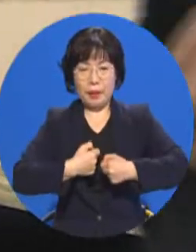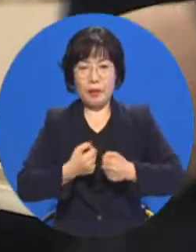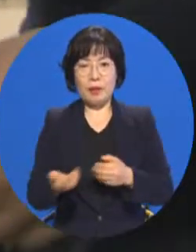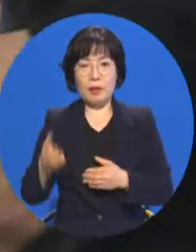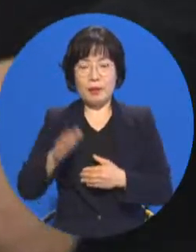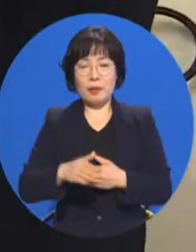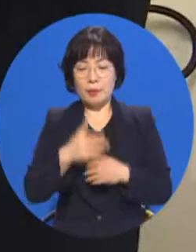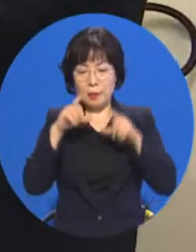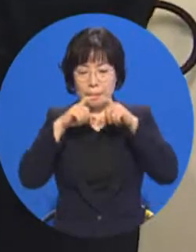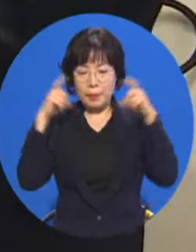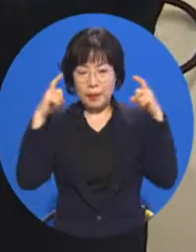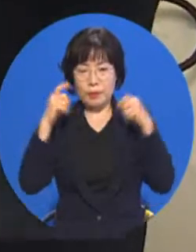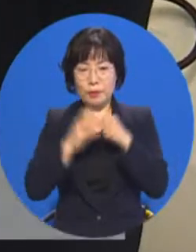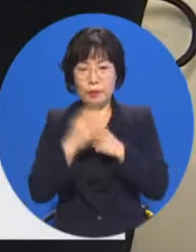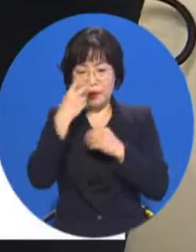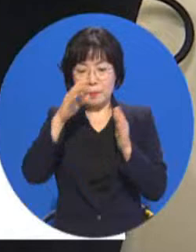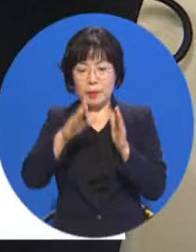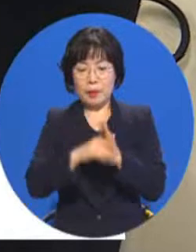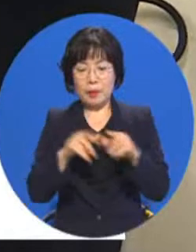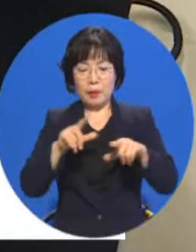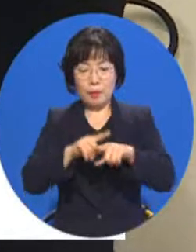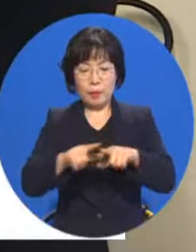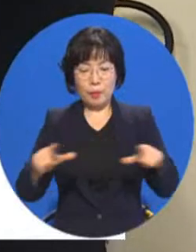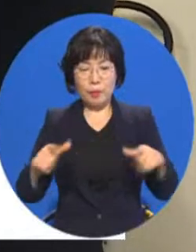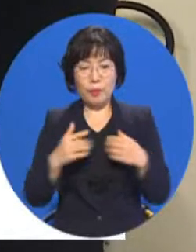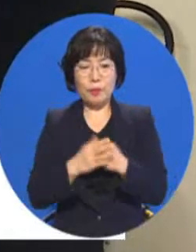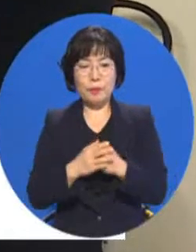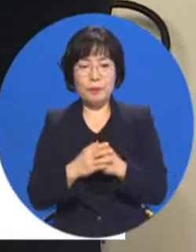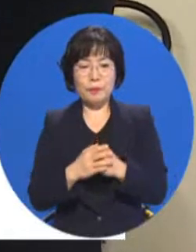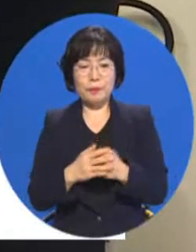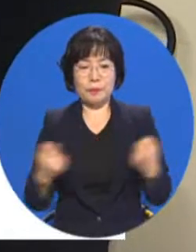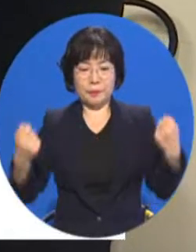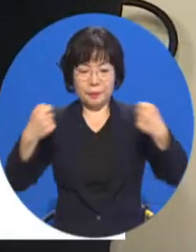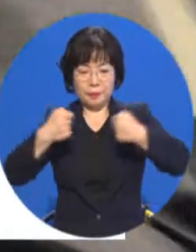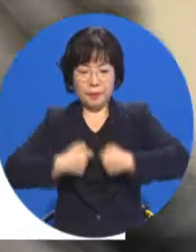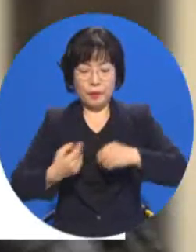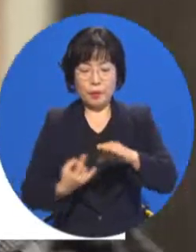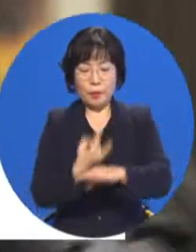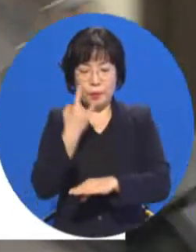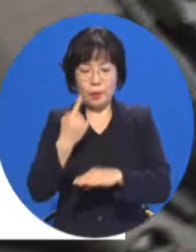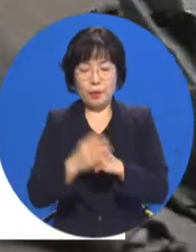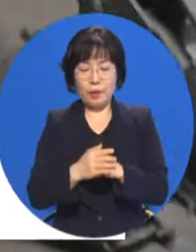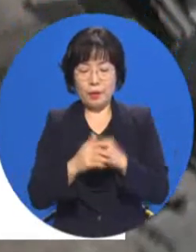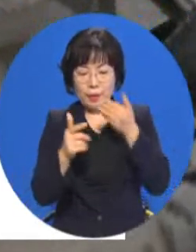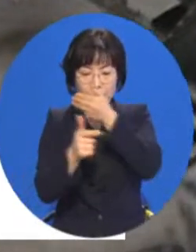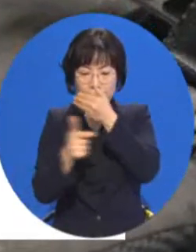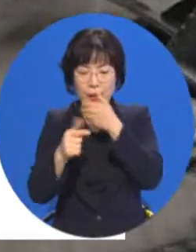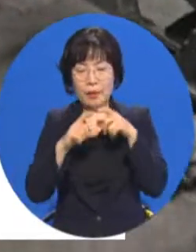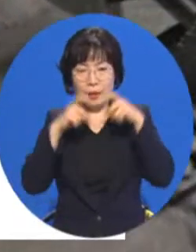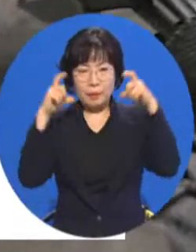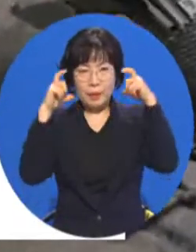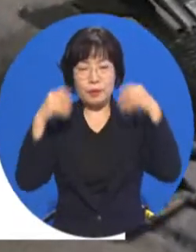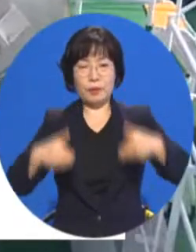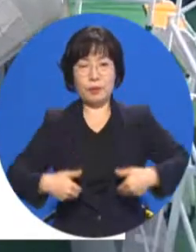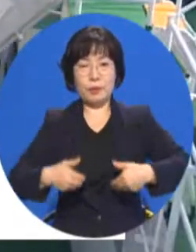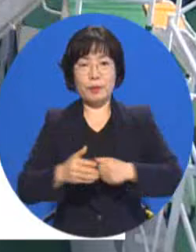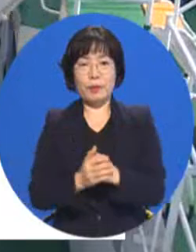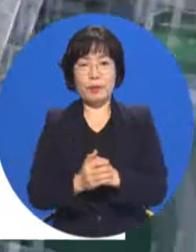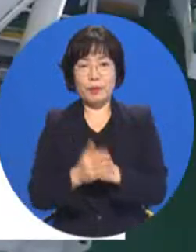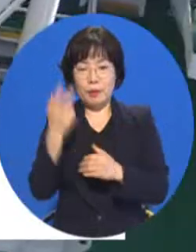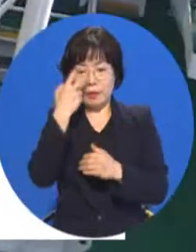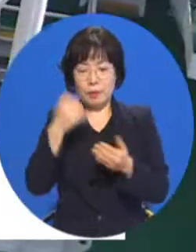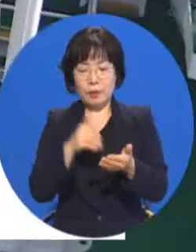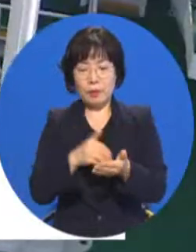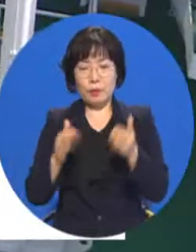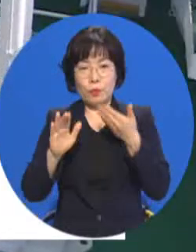했습니다. 검문 검색 시 평소에 입는 단속 장비 이외에 방역복과 마스크를 착용하고 있으며 검문 검색